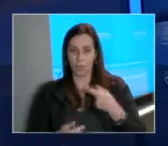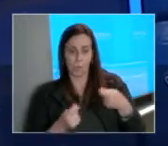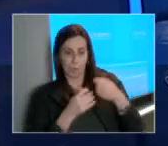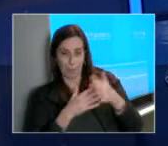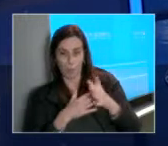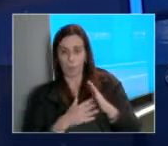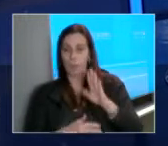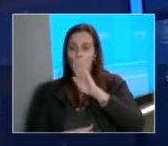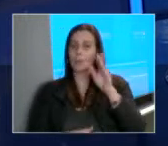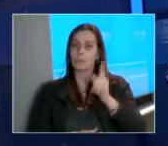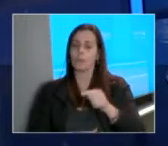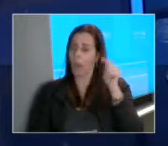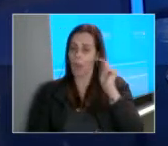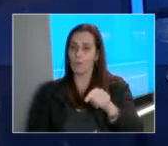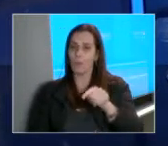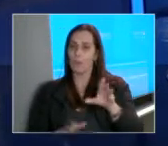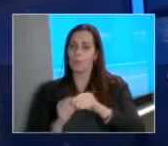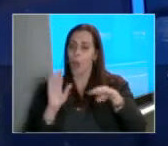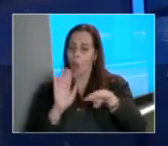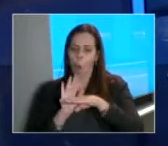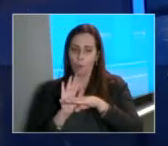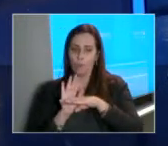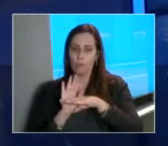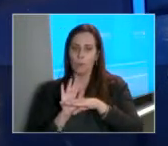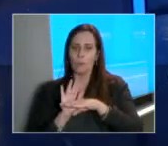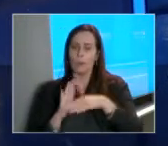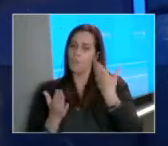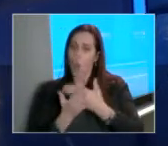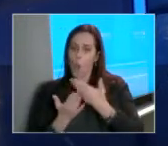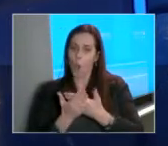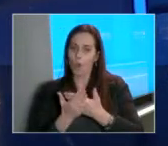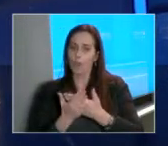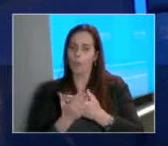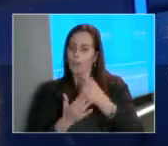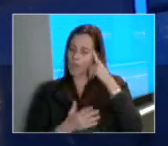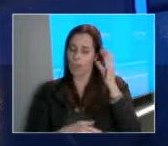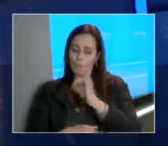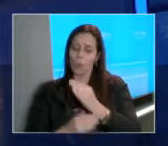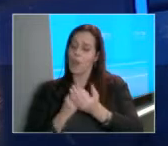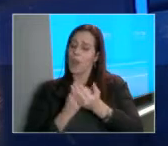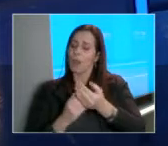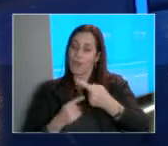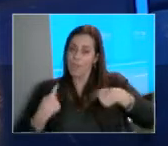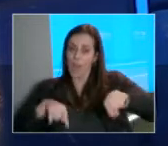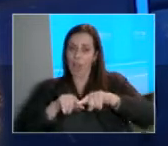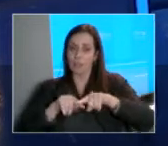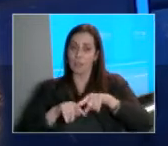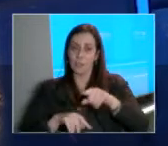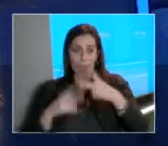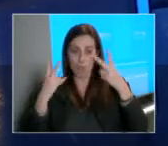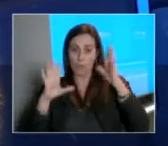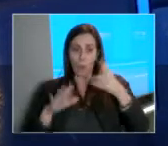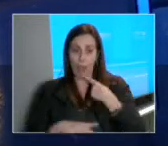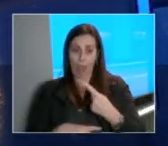ברמת ביקורת. נתניהו צריך לבוא עם החוק הזה ביד ולהוכיח את העמדה שלו לפני ועדה. נכון. זה חשוב